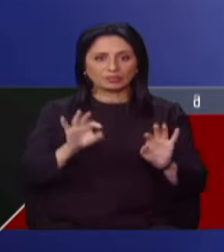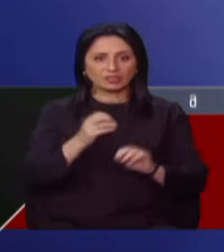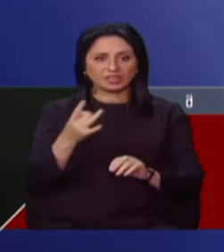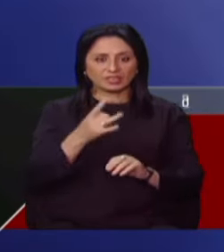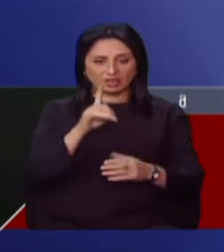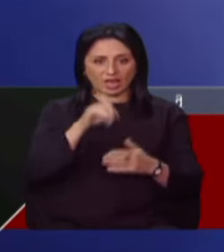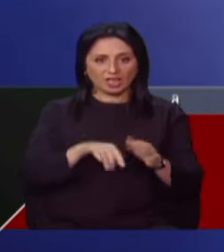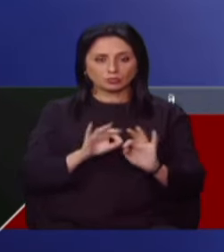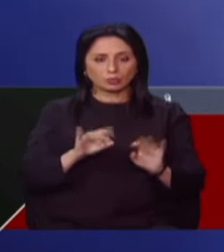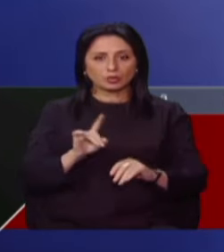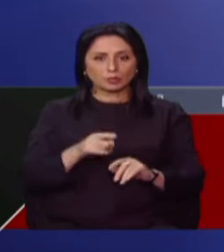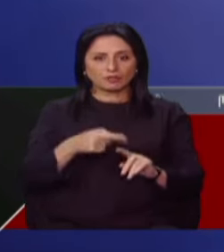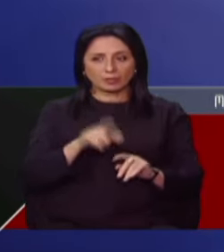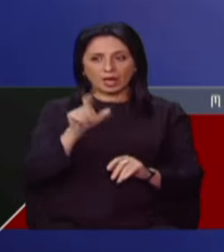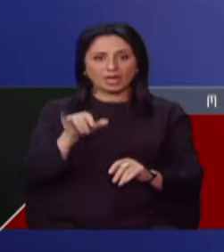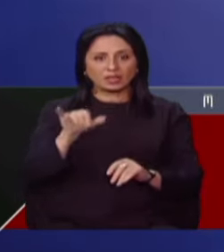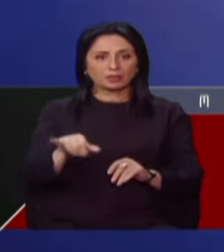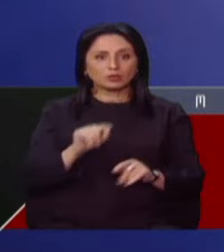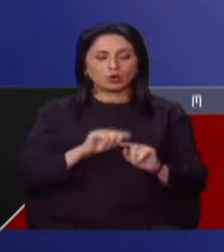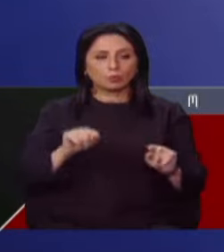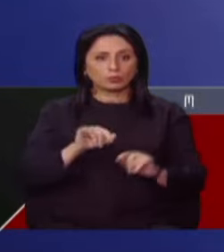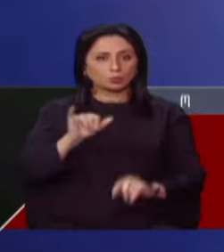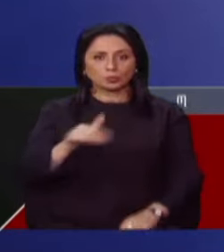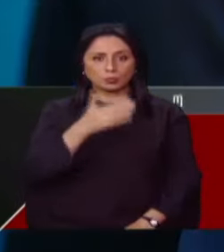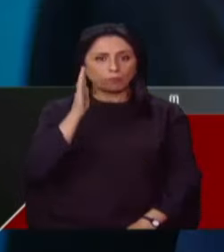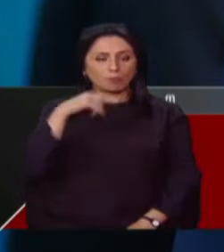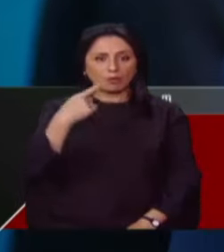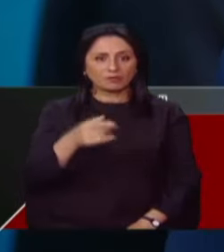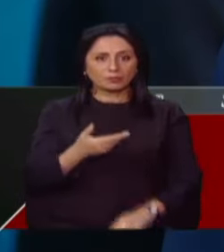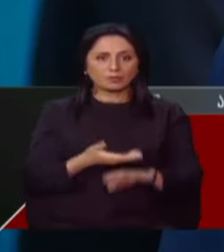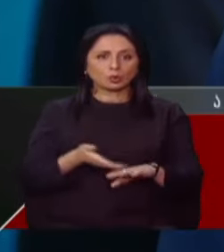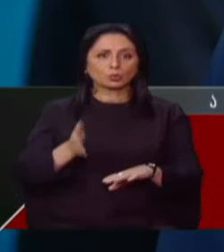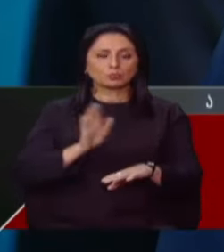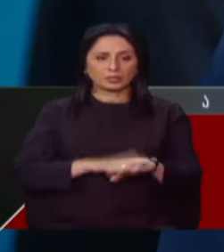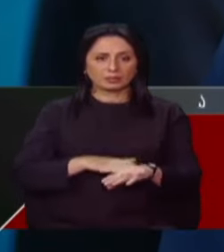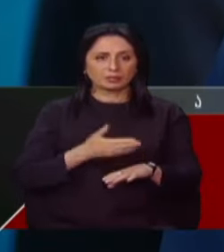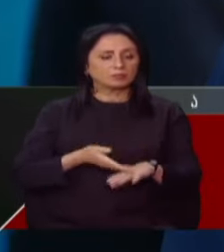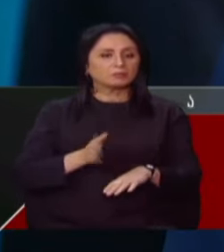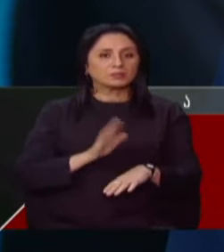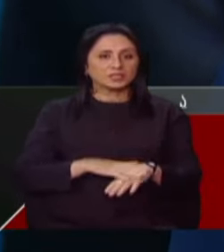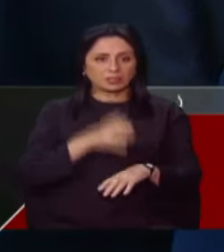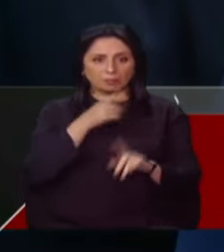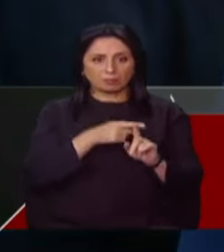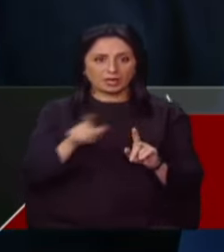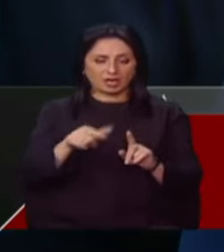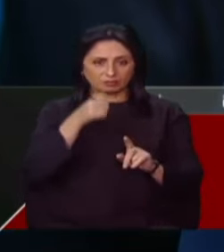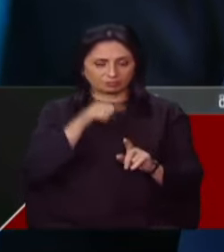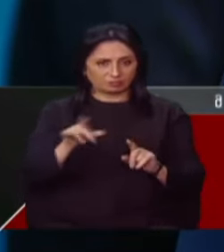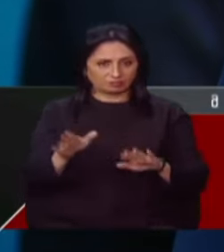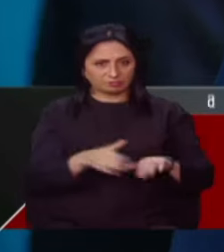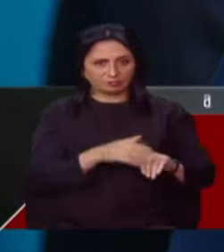ერთხელ გვარწმუნებს, რომ ამ ადამიანებს ოპოზიციას არ აქვთ მომავალი. ურთულესი და უმძიმესი პერიოდი